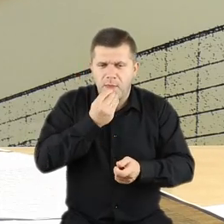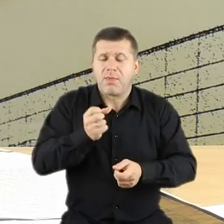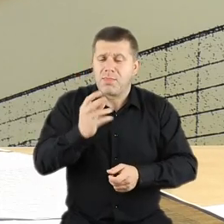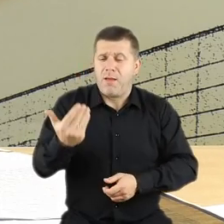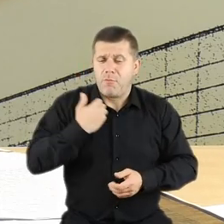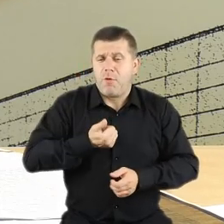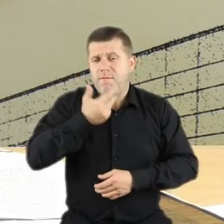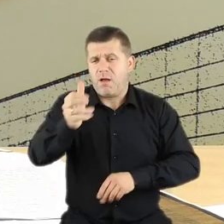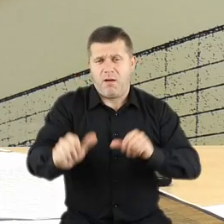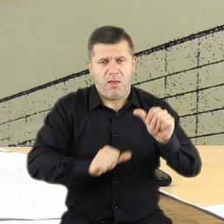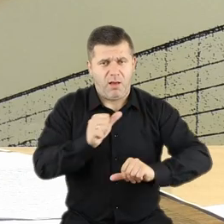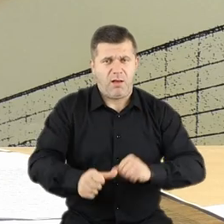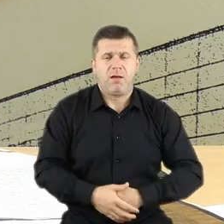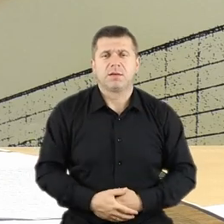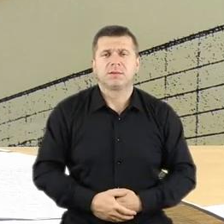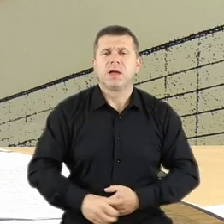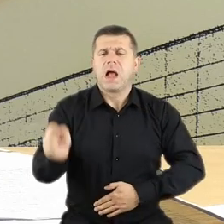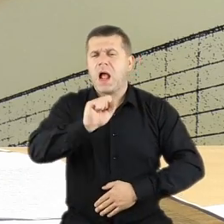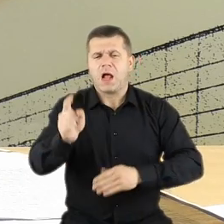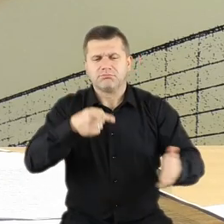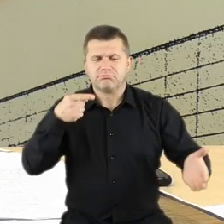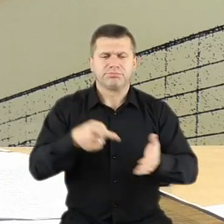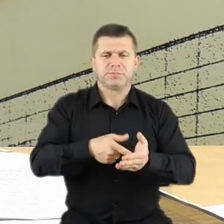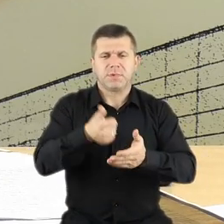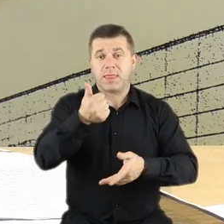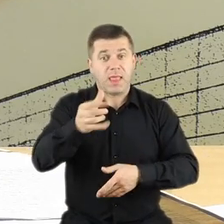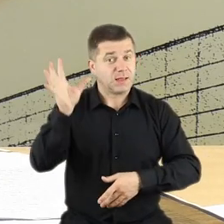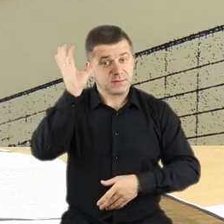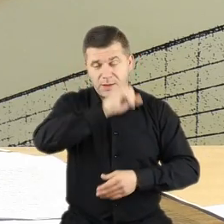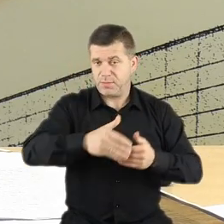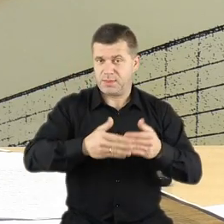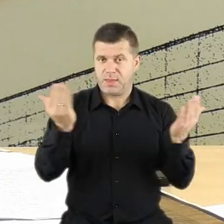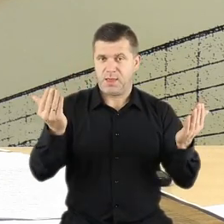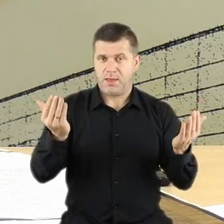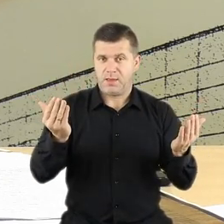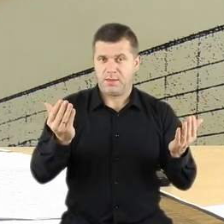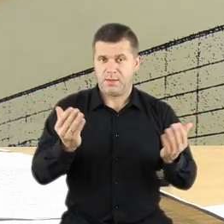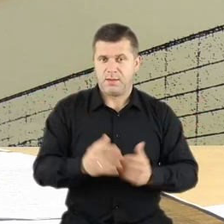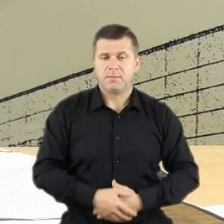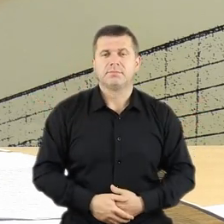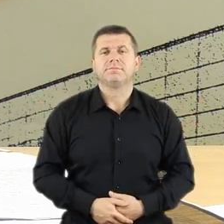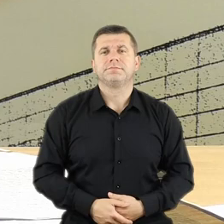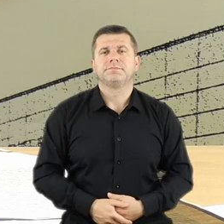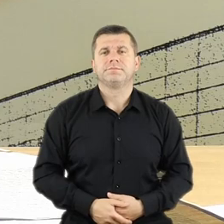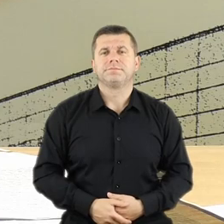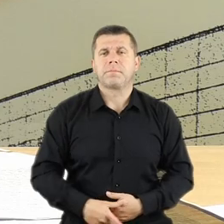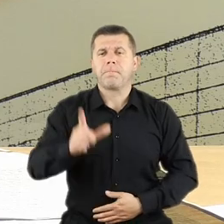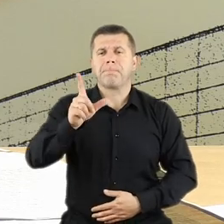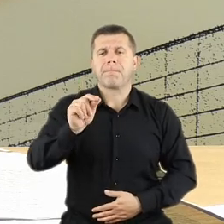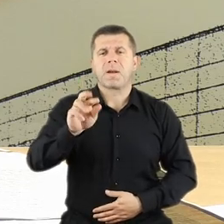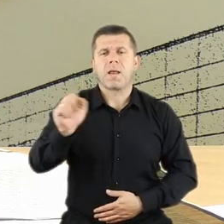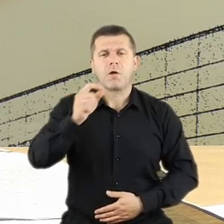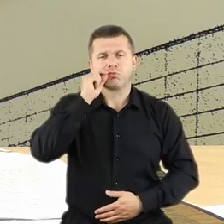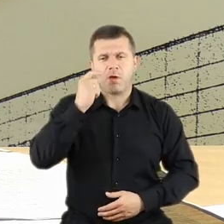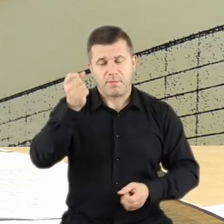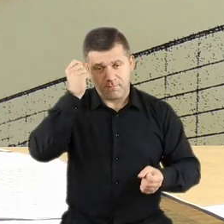było przez wiele loty a z do jednego niezapomnianego dnia kiedy to jak codzień pradziadek